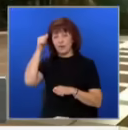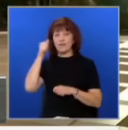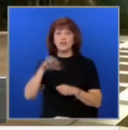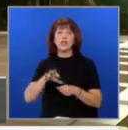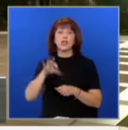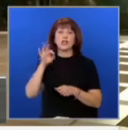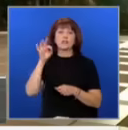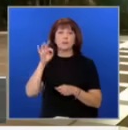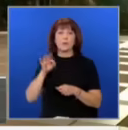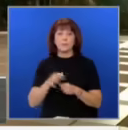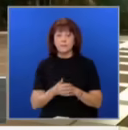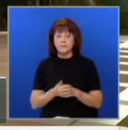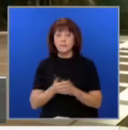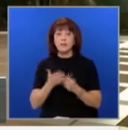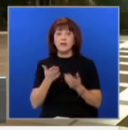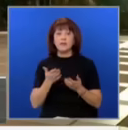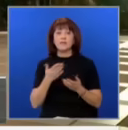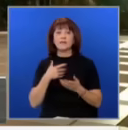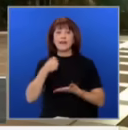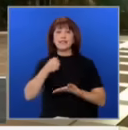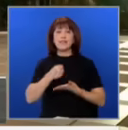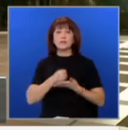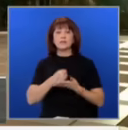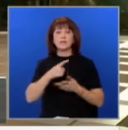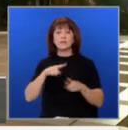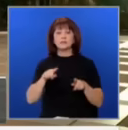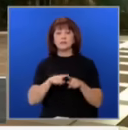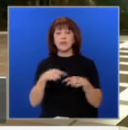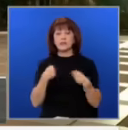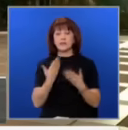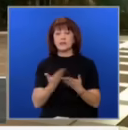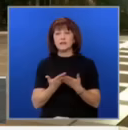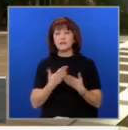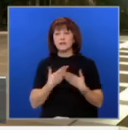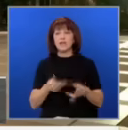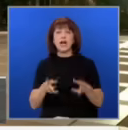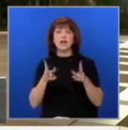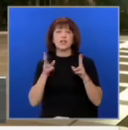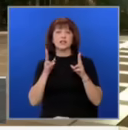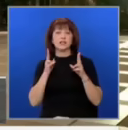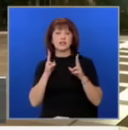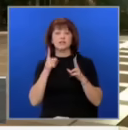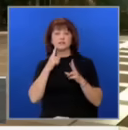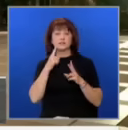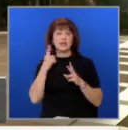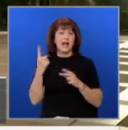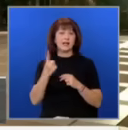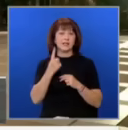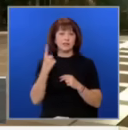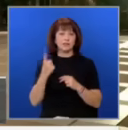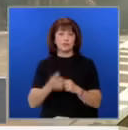не румелийци. И жертват статута си на столичани, за да дадат своя решителен принос за очакваното от години единство. Вижте.